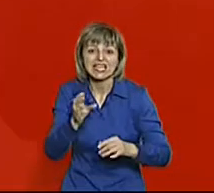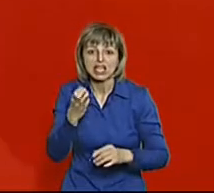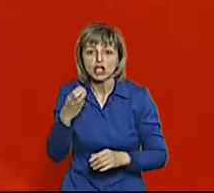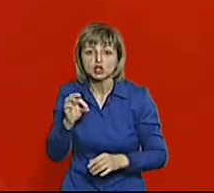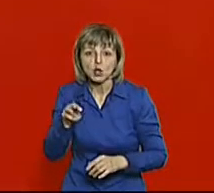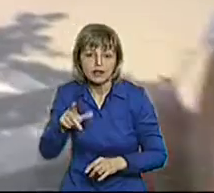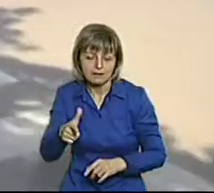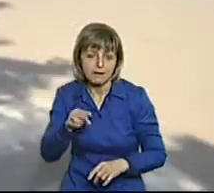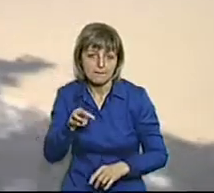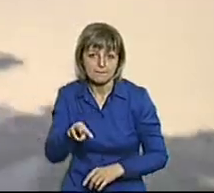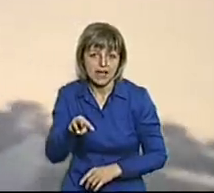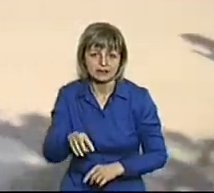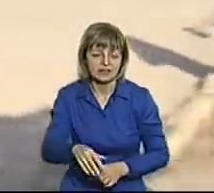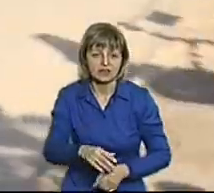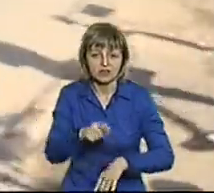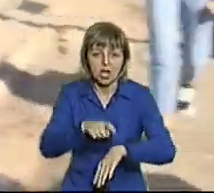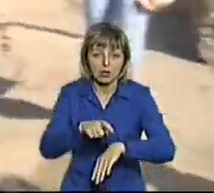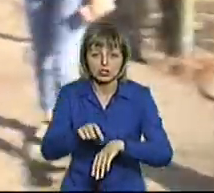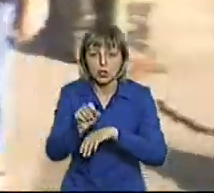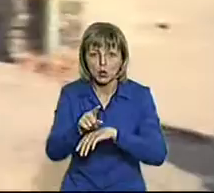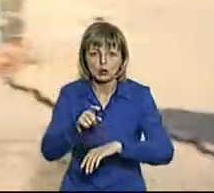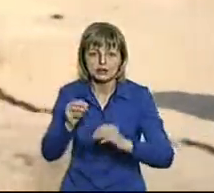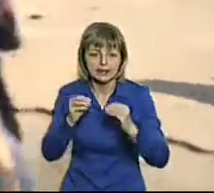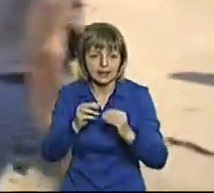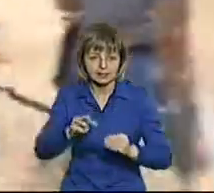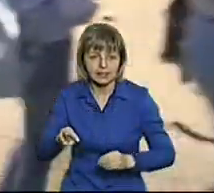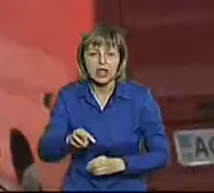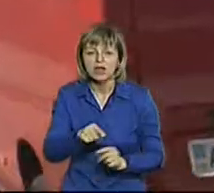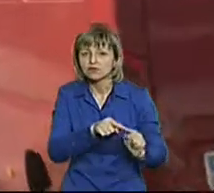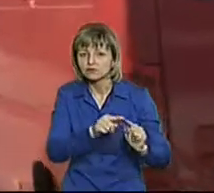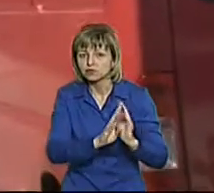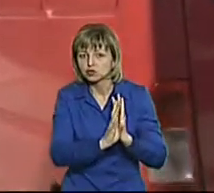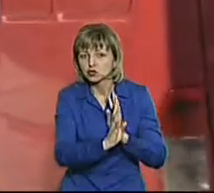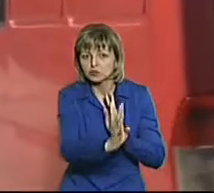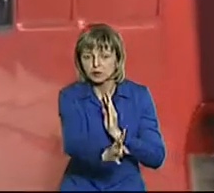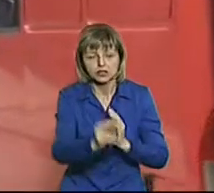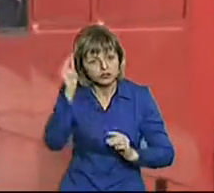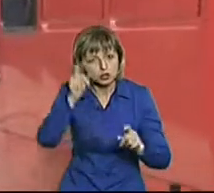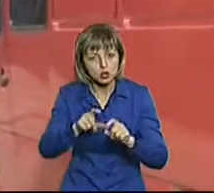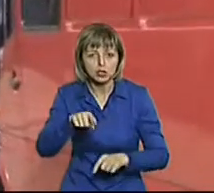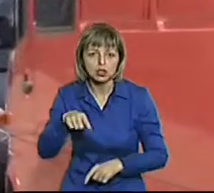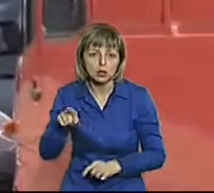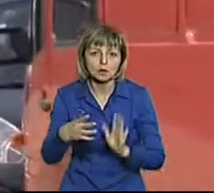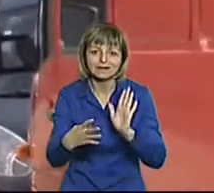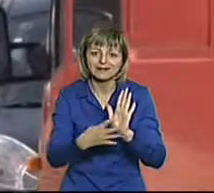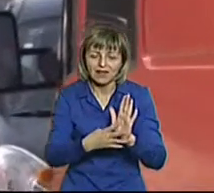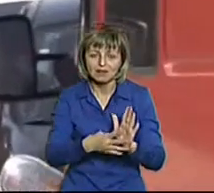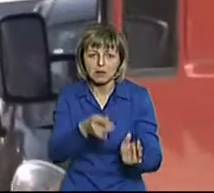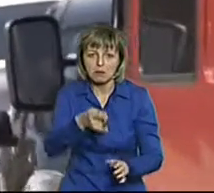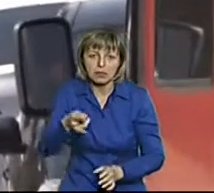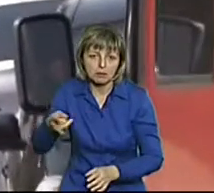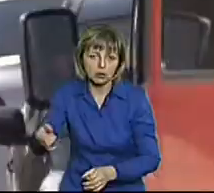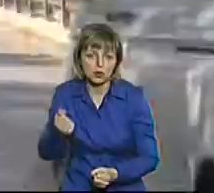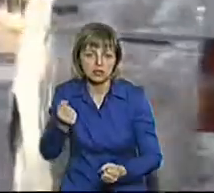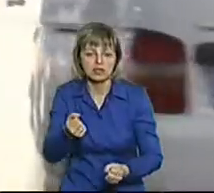метрів. На годиннику 11:10 вздовж паркану Луцького навчально-виховного комплексу номер 9 припарковані